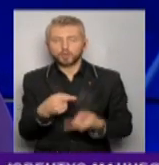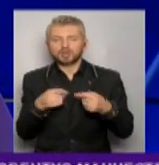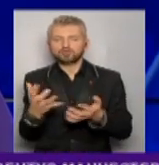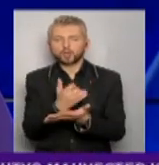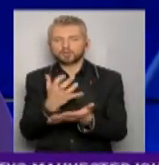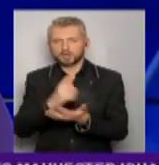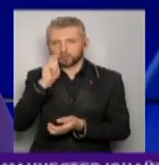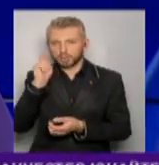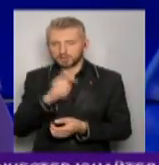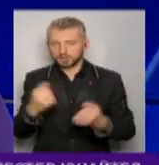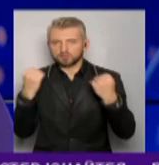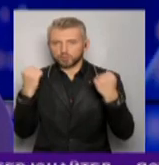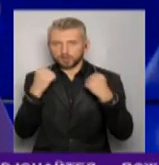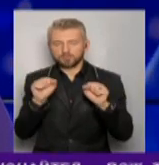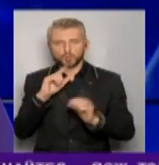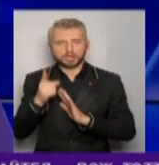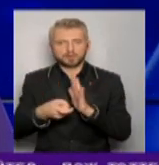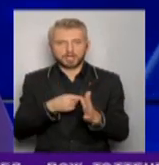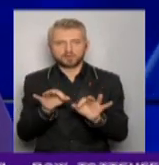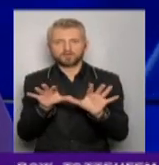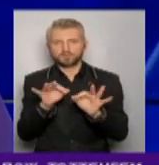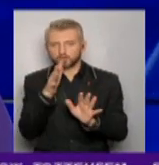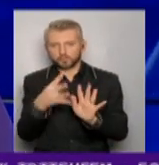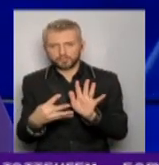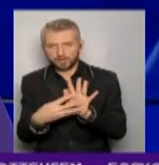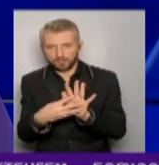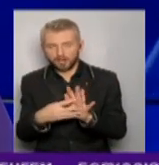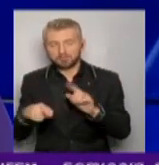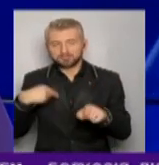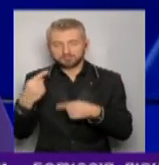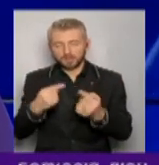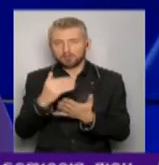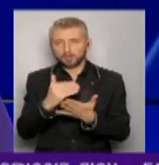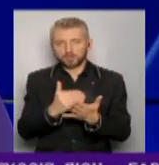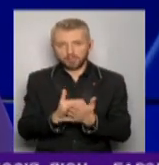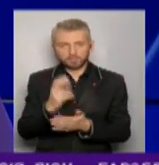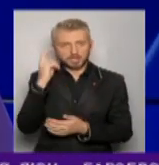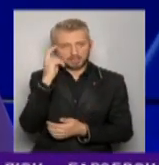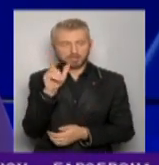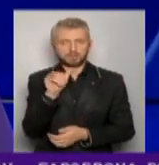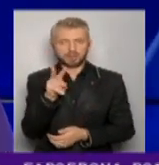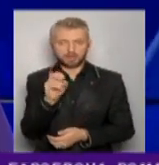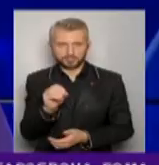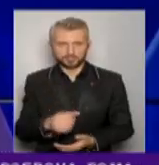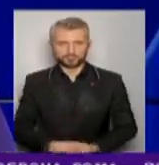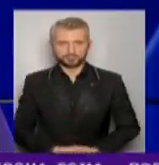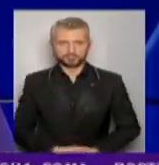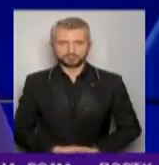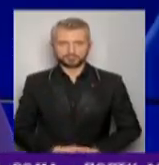успіхів українських спортсменів можете дізнатися у випуску о 21-й. А далі ефір телеканалу «Київ» продовжить програма «Київ Лайф».